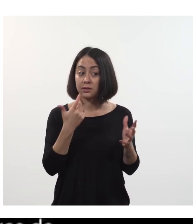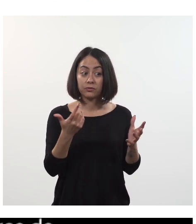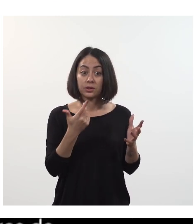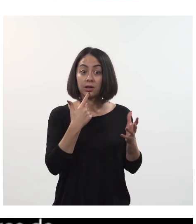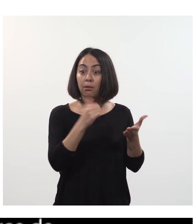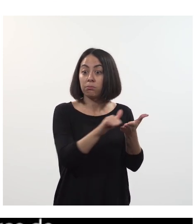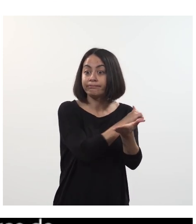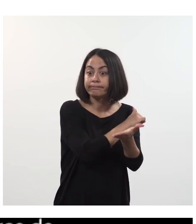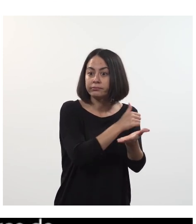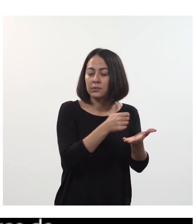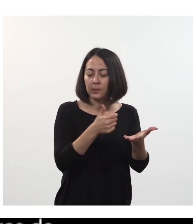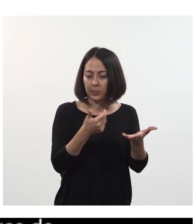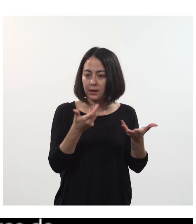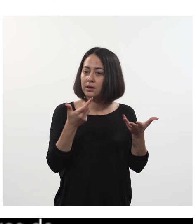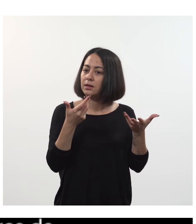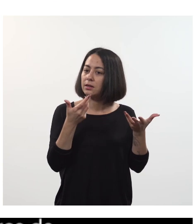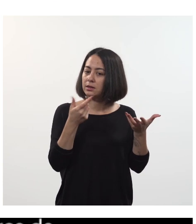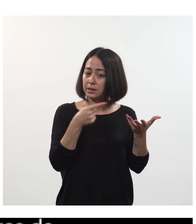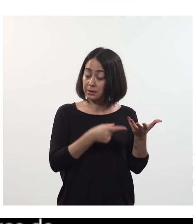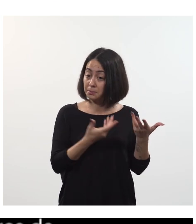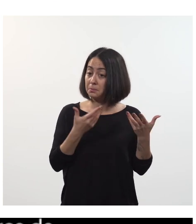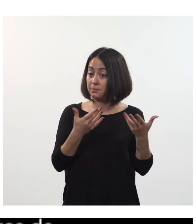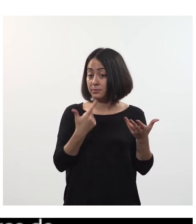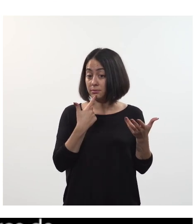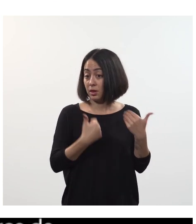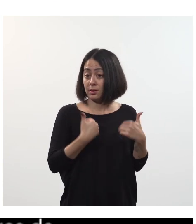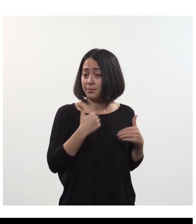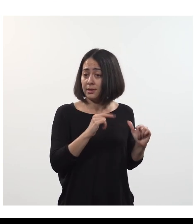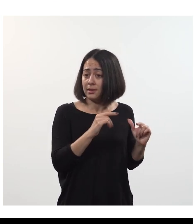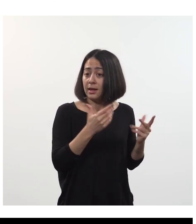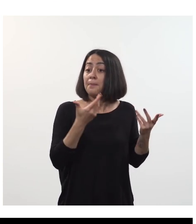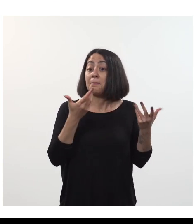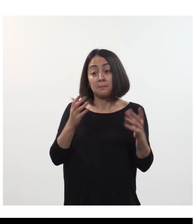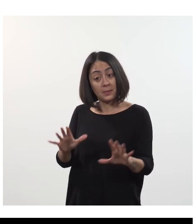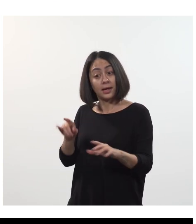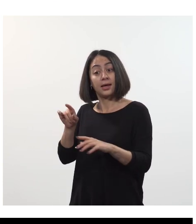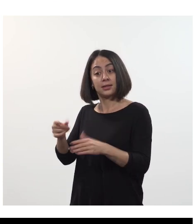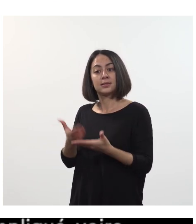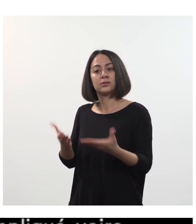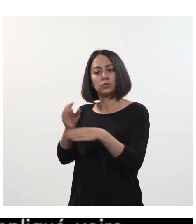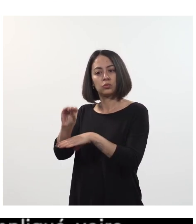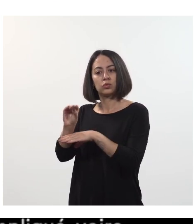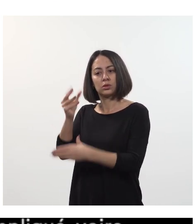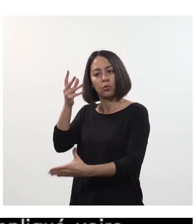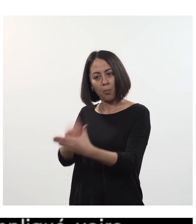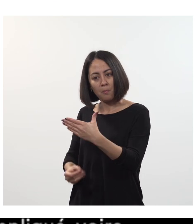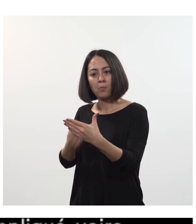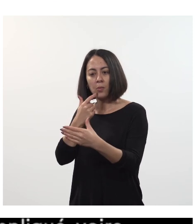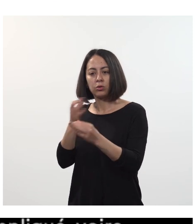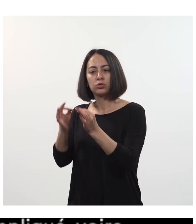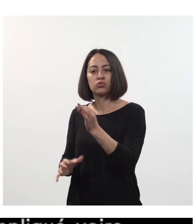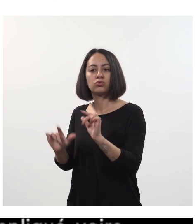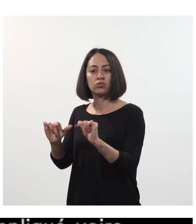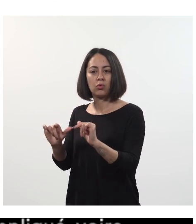contre, on peut sortir d'un état de dénutrition, ça c'est très clair. Donc l'objectif, bien sûr, c'est de pouvoir éviter tous ces